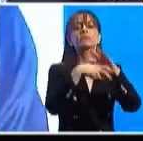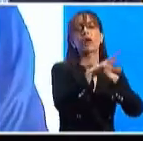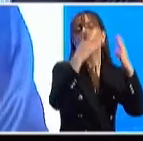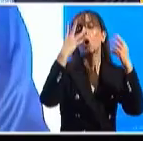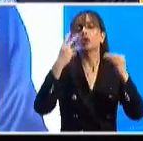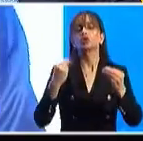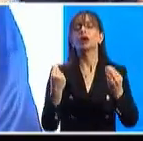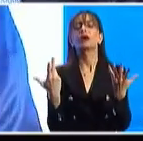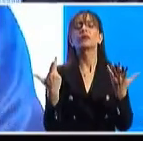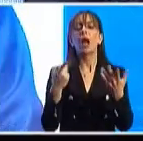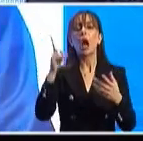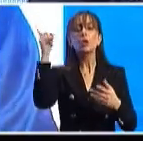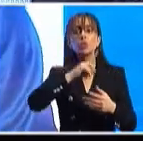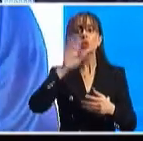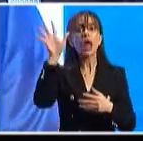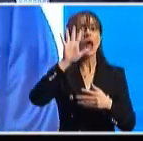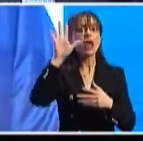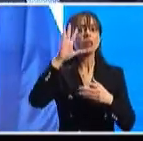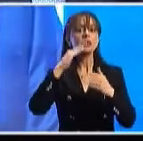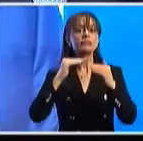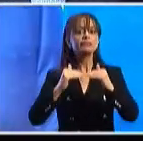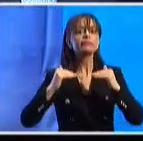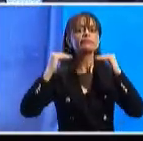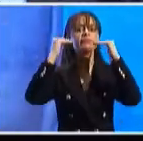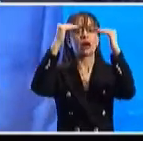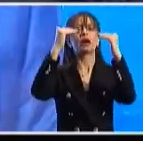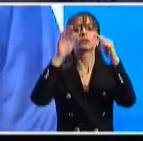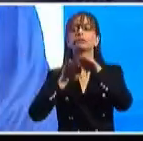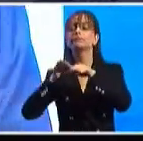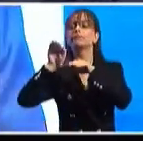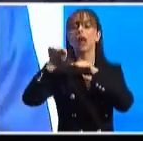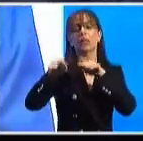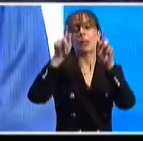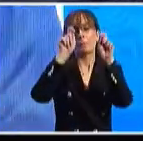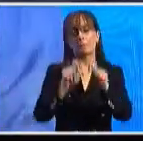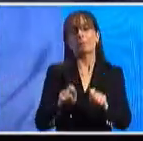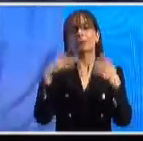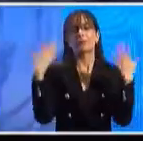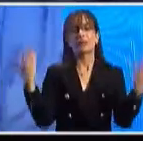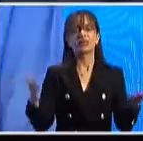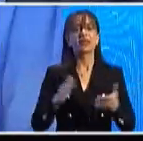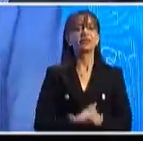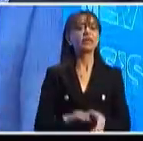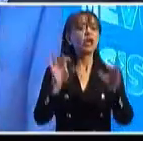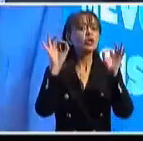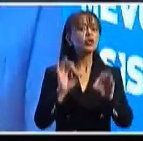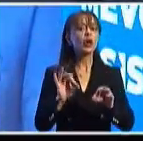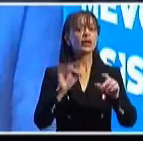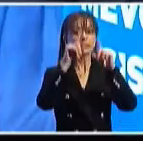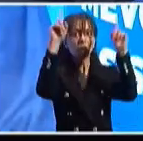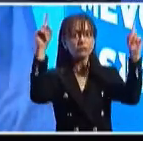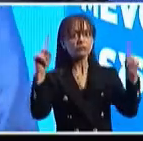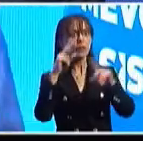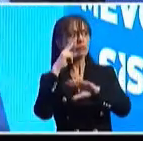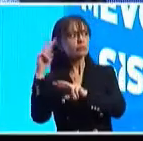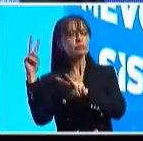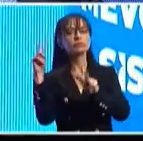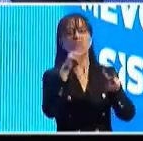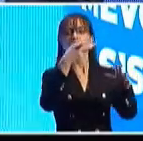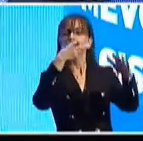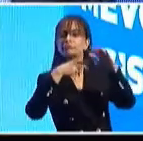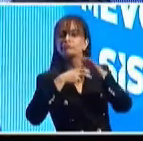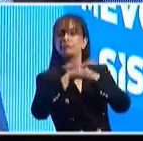payımızı %50'lere çıkaracak adımlarımızı atacağız. İşte şu an ekranda mevcut raylı